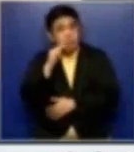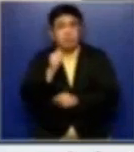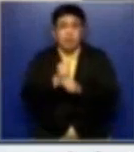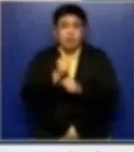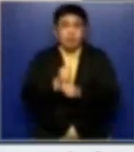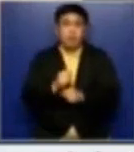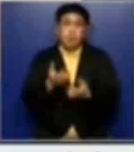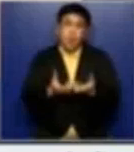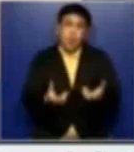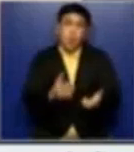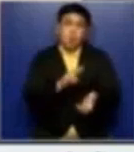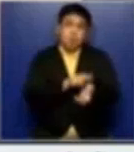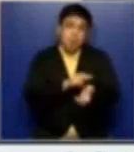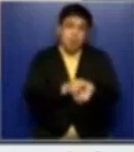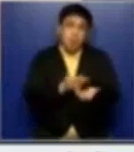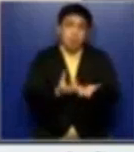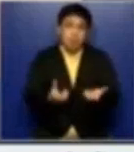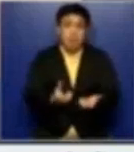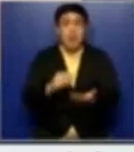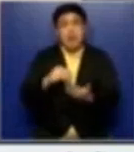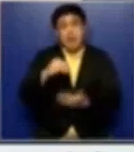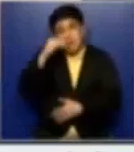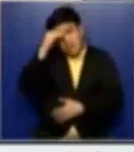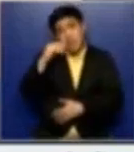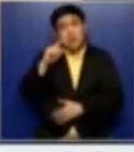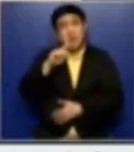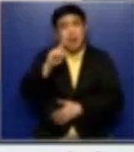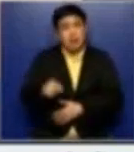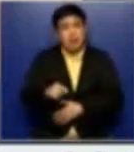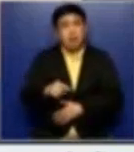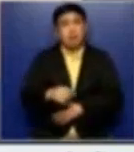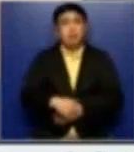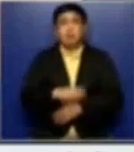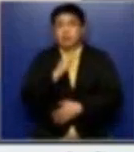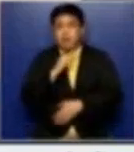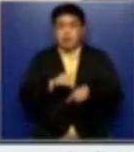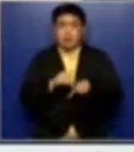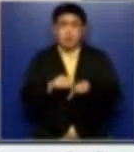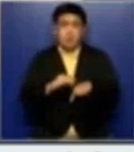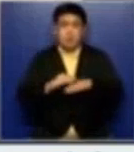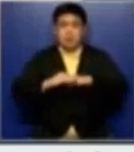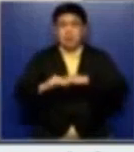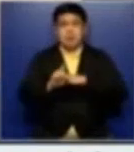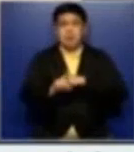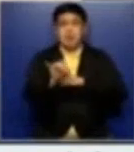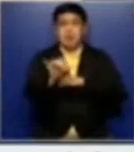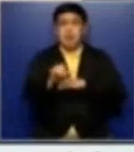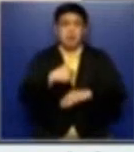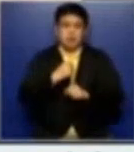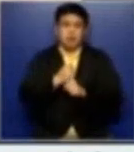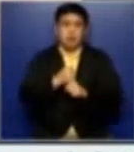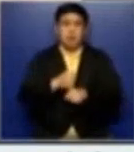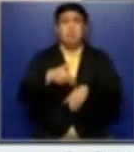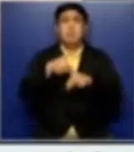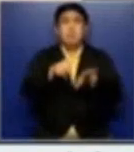รณ์การแพทย์ได้ไหมขอมาเป็นให้เด็กเรียนหนังสือได้ไหมที่มันพอใช้ได้ก็วิ่งไปหน่อยและที่สำคัญที่สุดท่านนาย